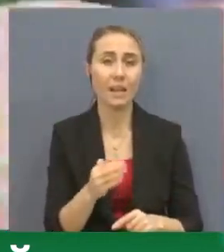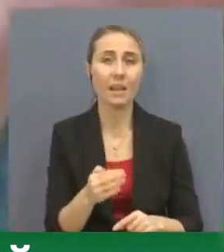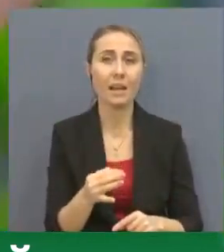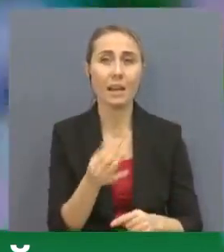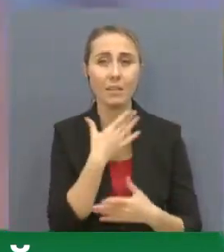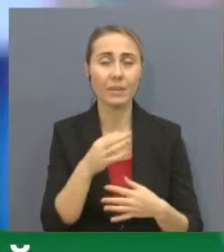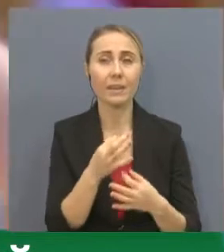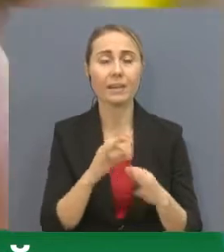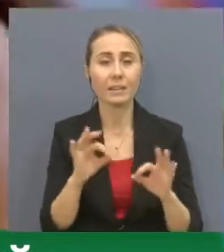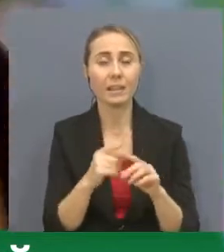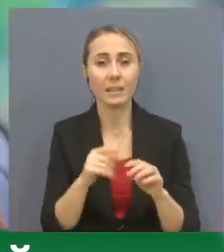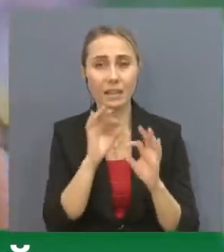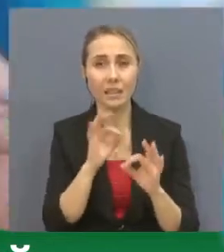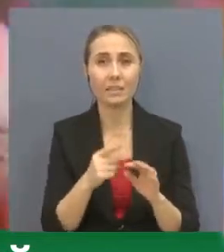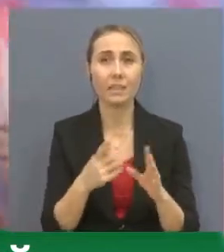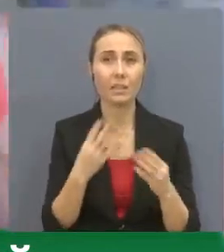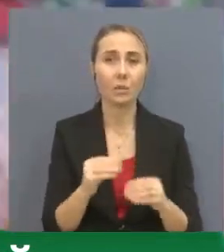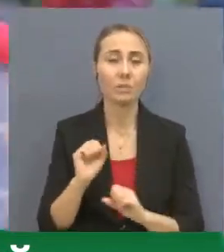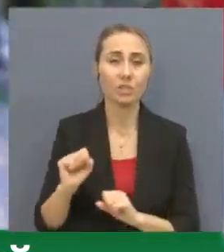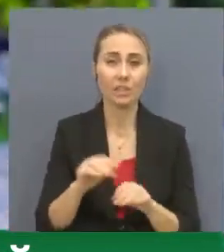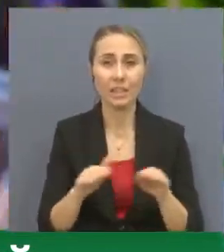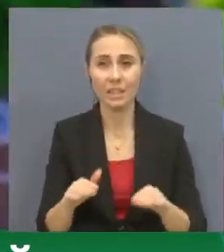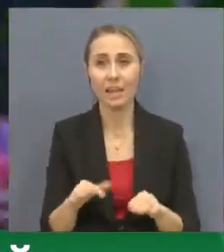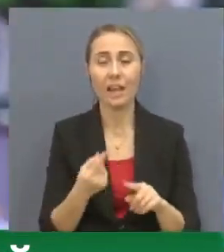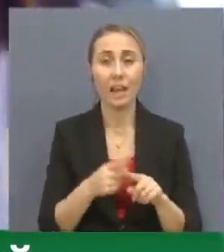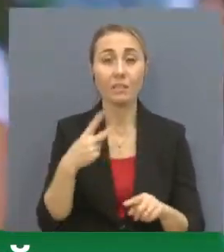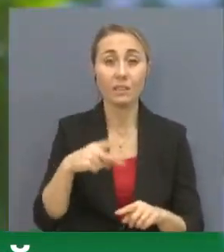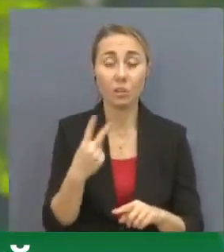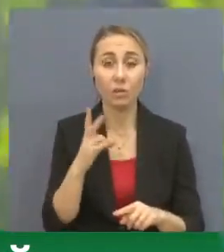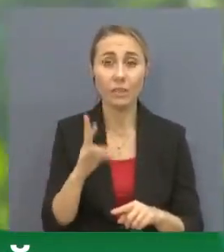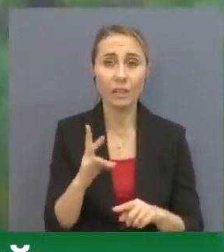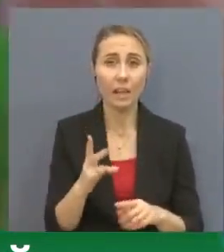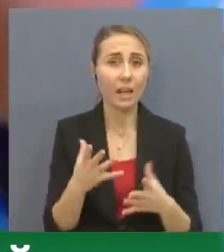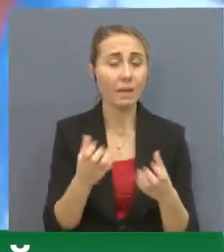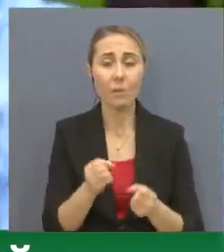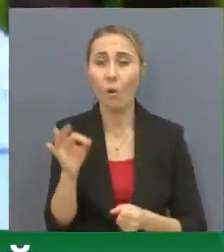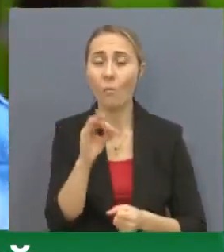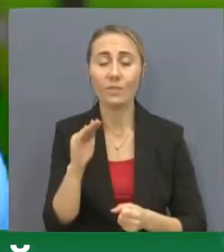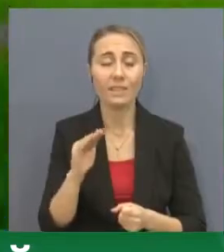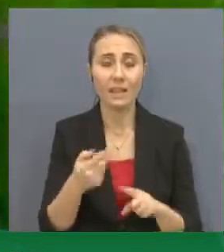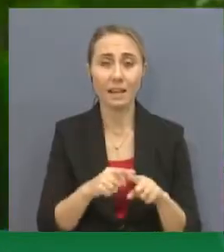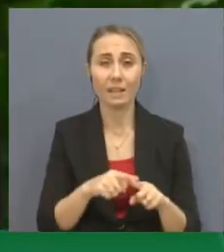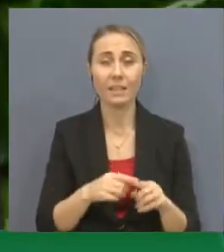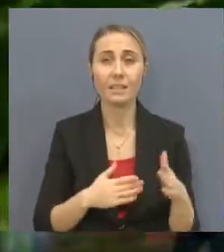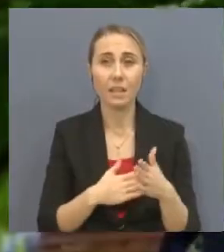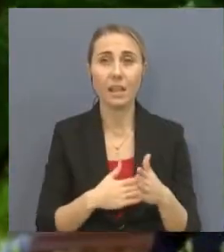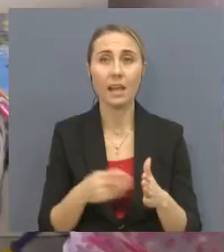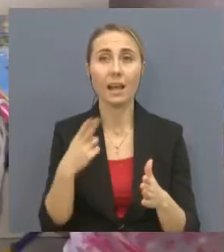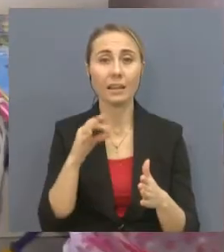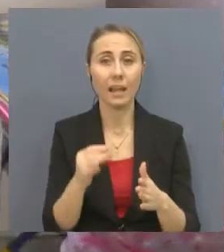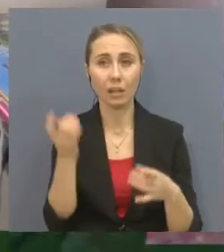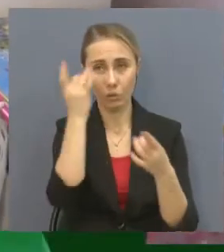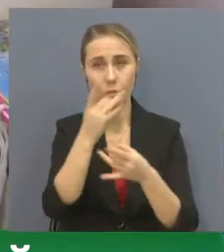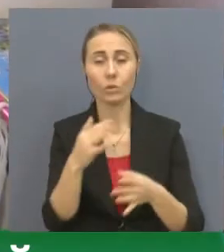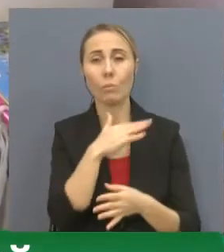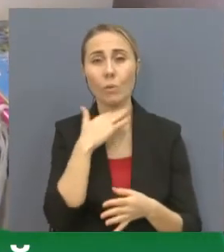и хотя день сыновей который отмечается 22 ноября не получил официального статуса дата уже проникла в культуру многих